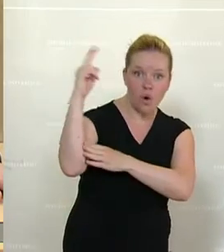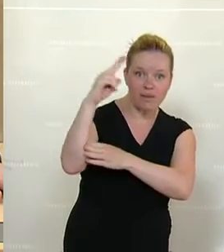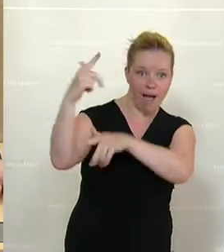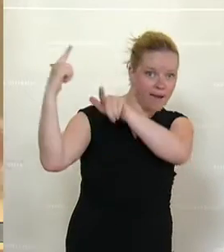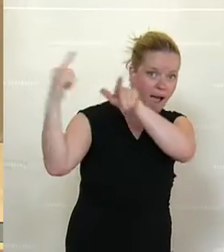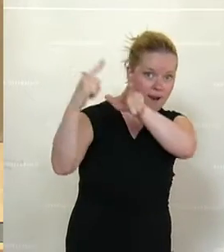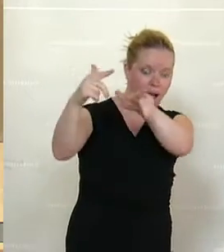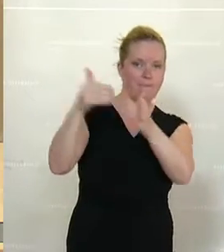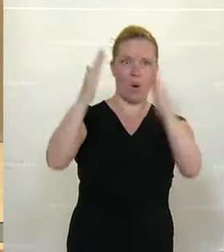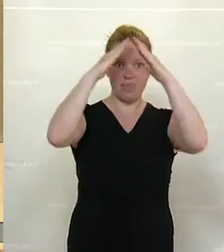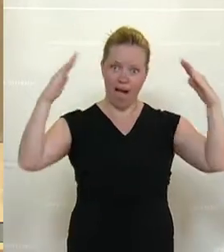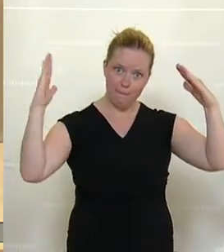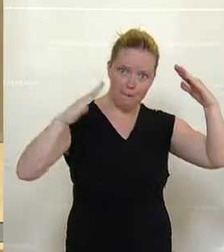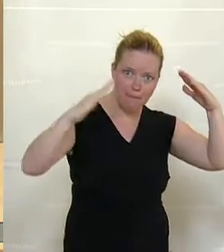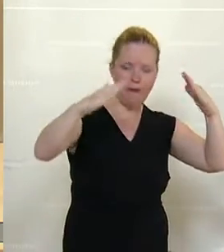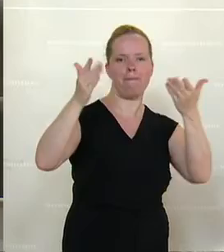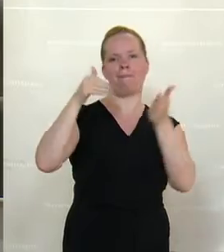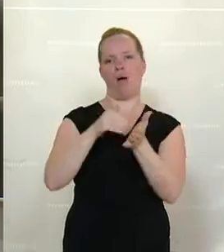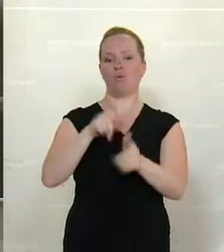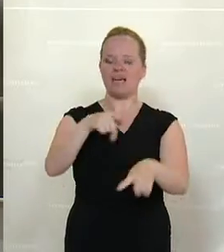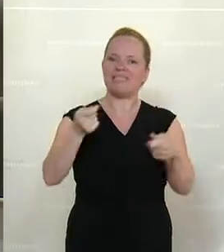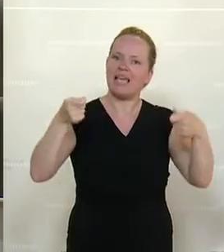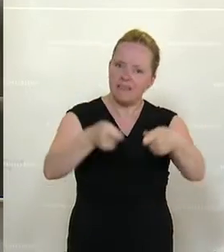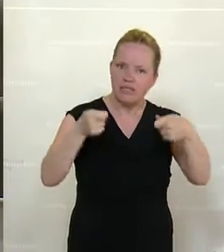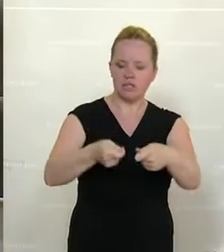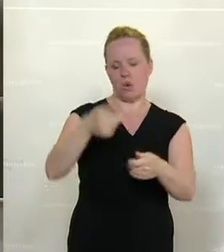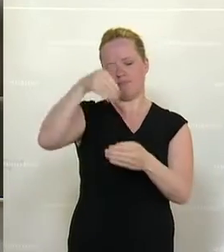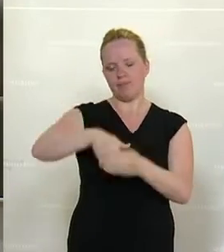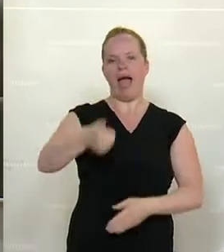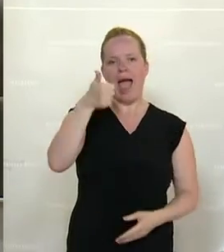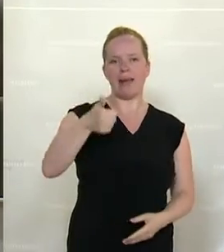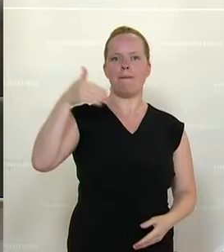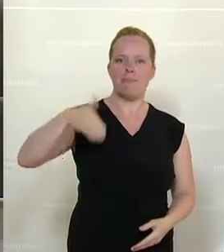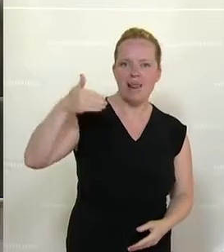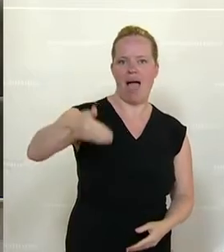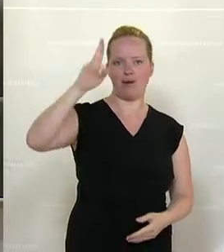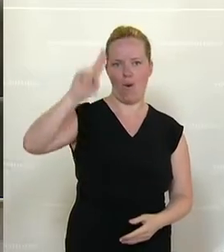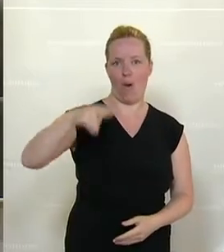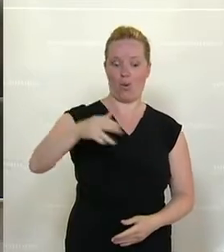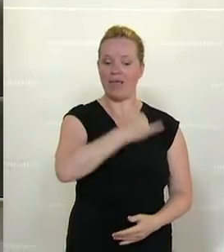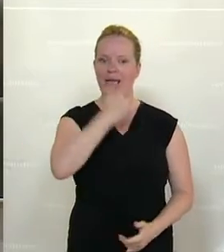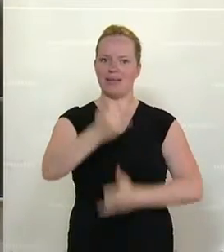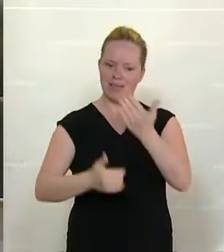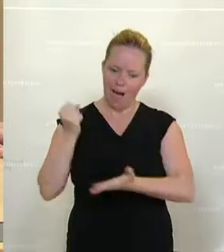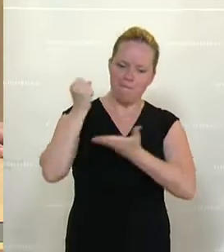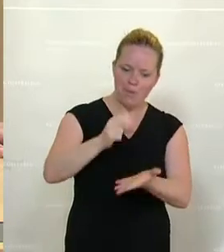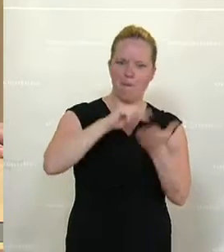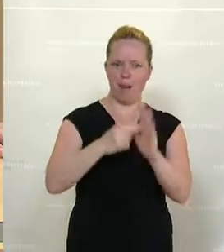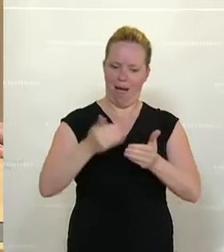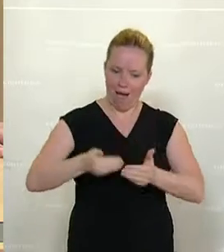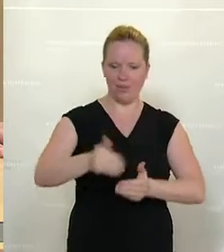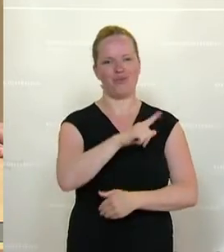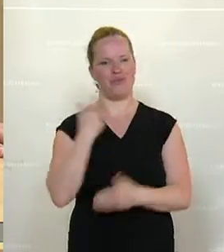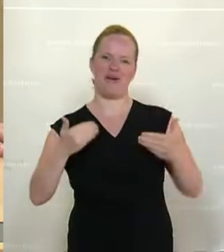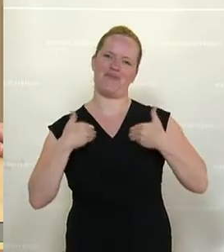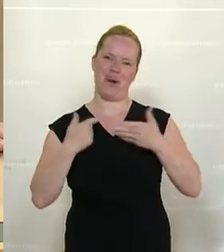geben. Und für all das sind Investitionen in der Höhe von 1 Milliarde Euro pro Jahr auch vorgesehen. Und dadurch, und auf das freuen wir